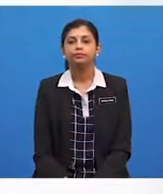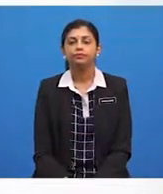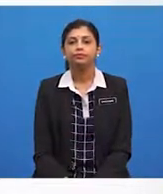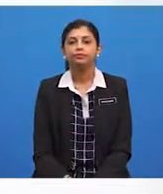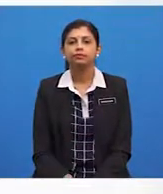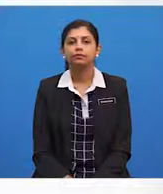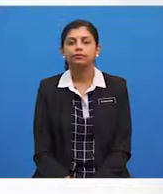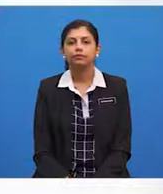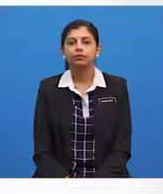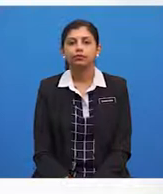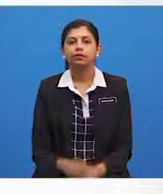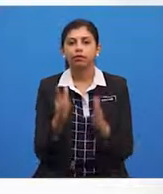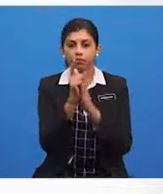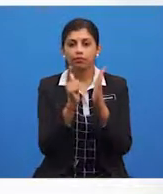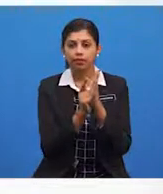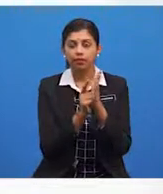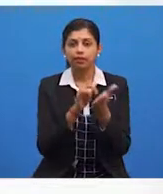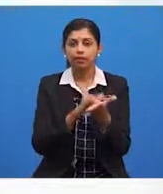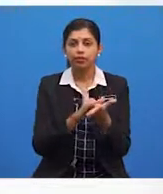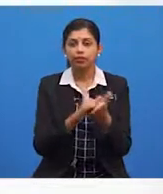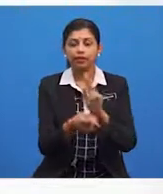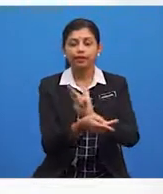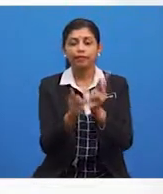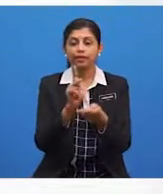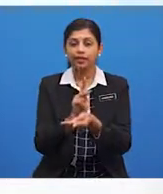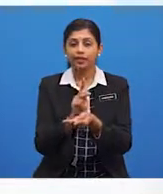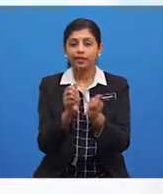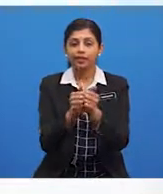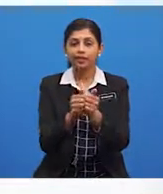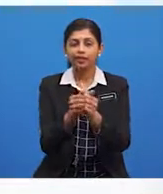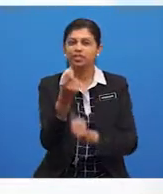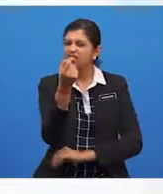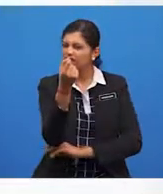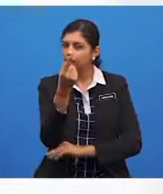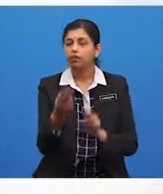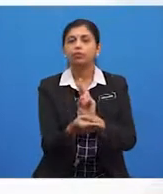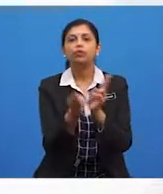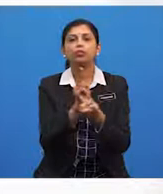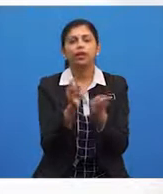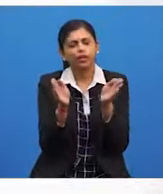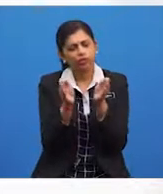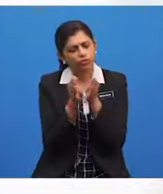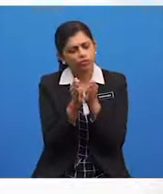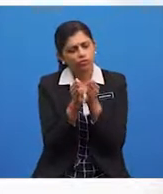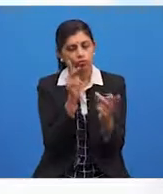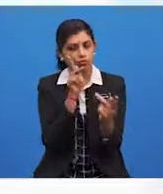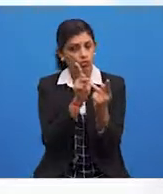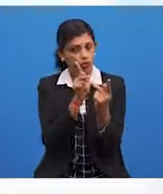Perlembagaan tersebut kemudiannya telah dipinda dengan beberapa perubahan kecil bagi